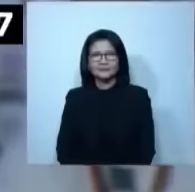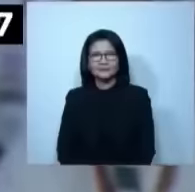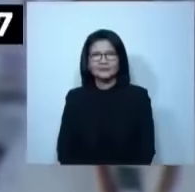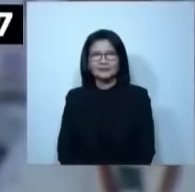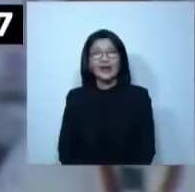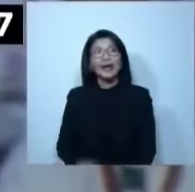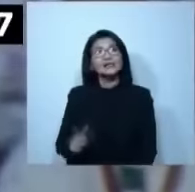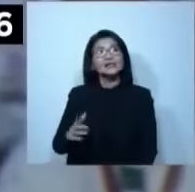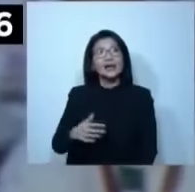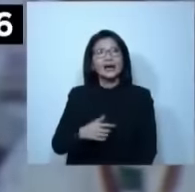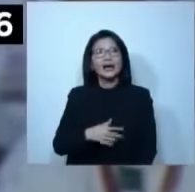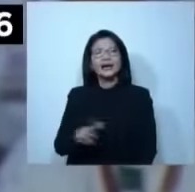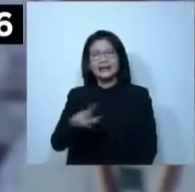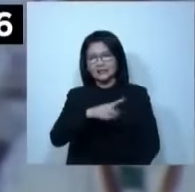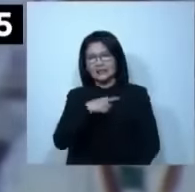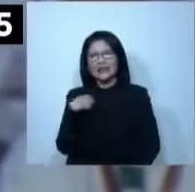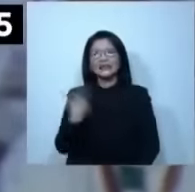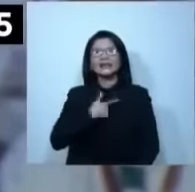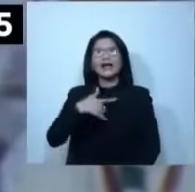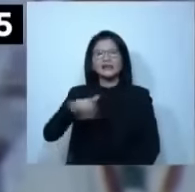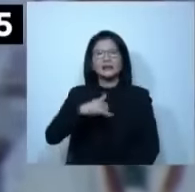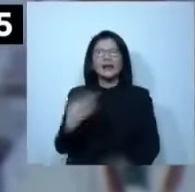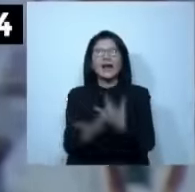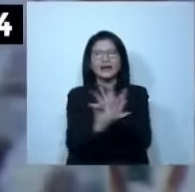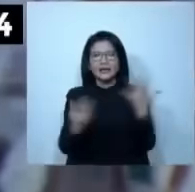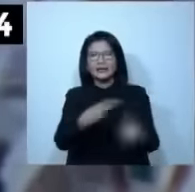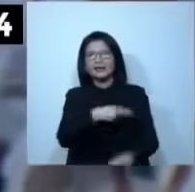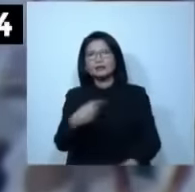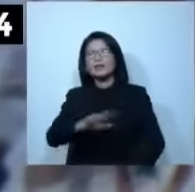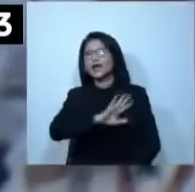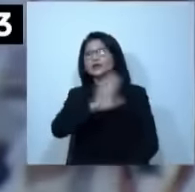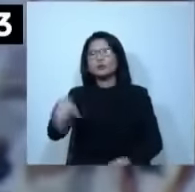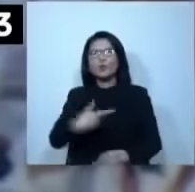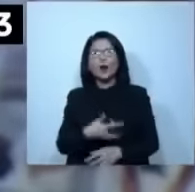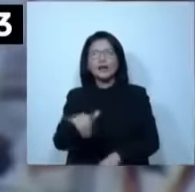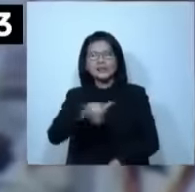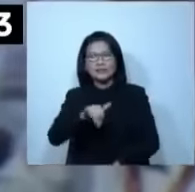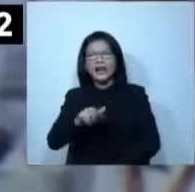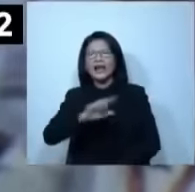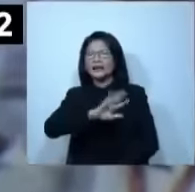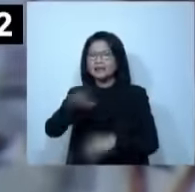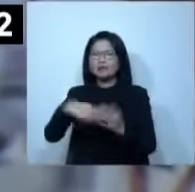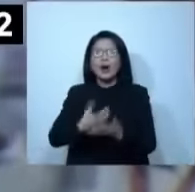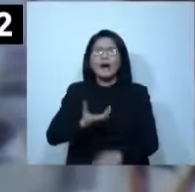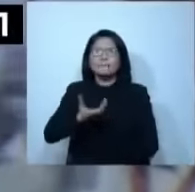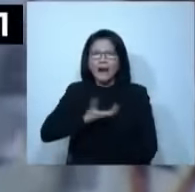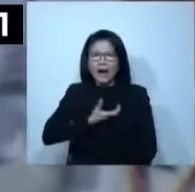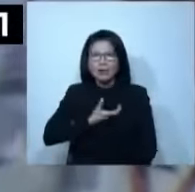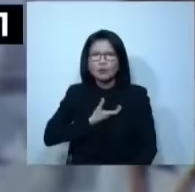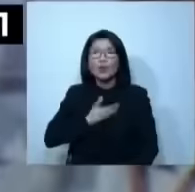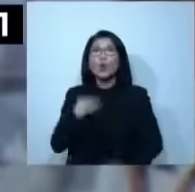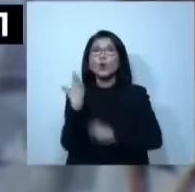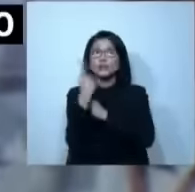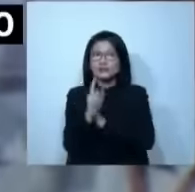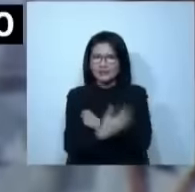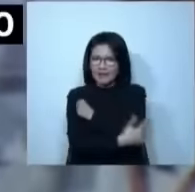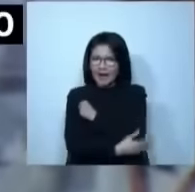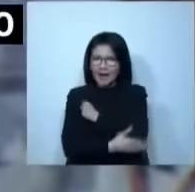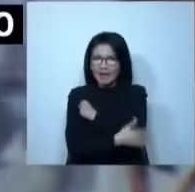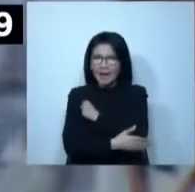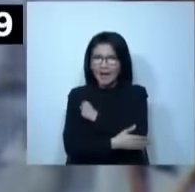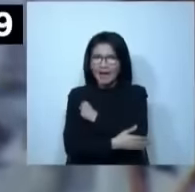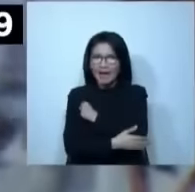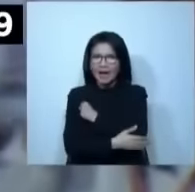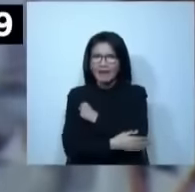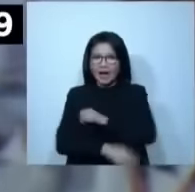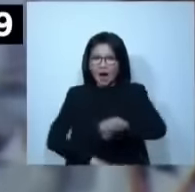Saya rasa kita sama, rakyat Indonesia, saya, kita semua. Bahwa kita menginginkan sebuah negeri di mana